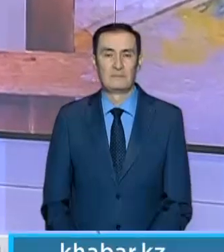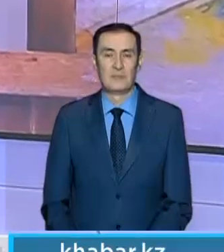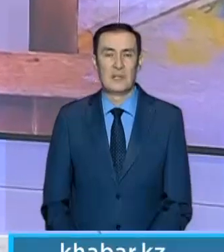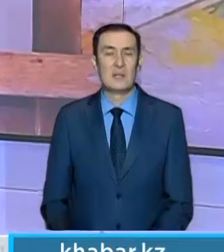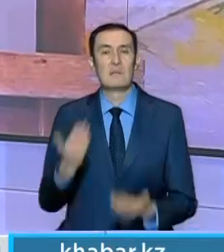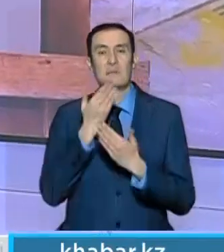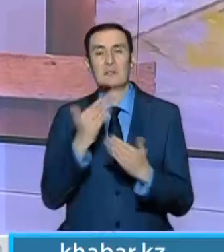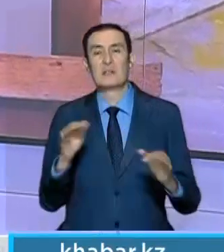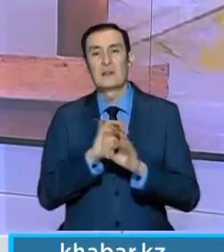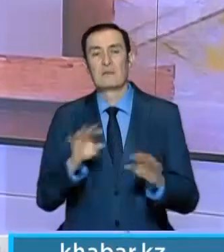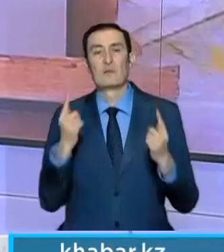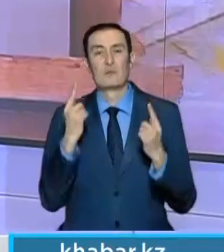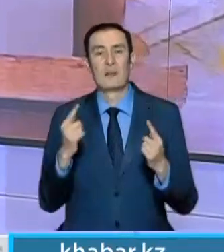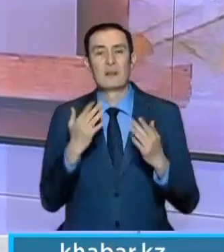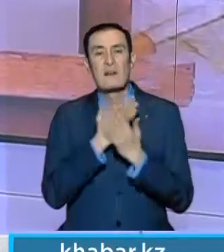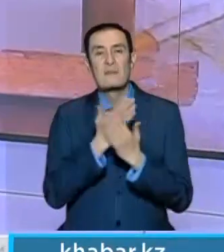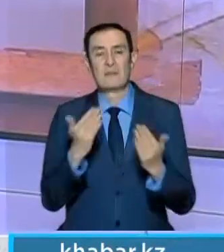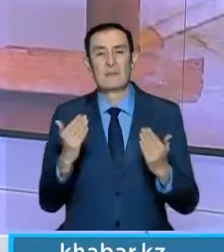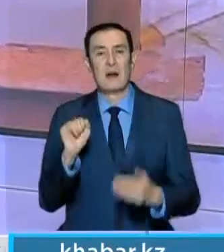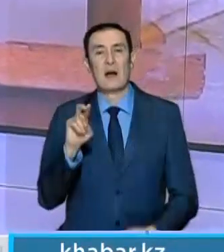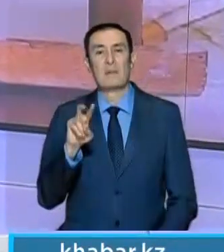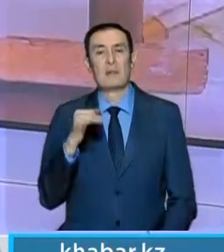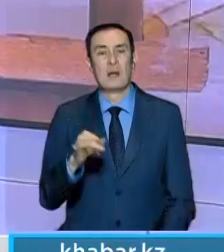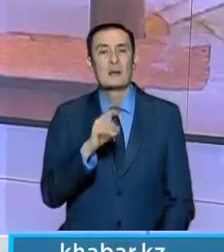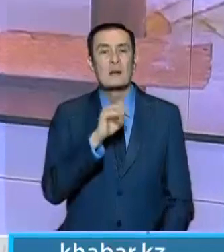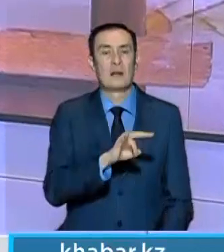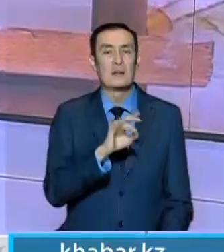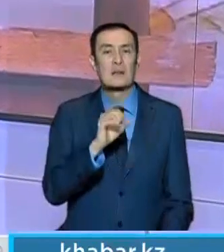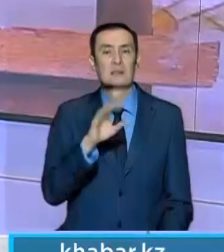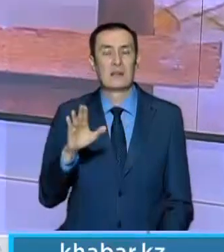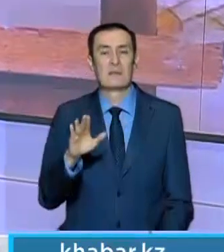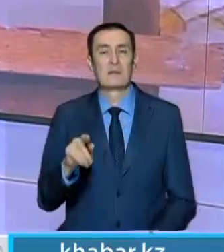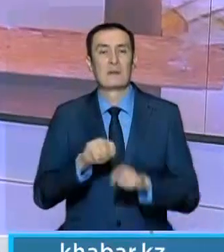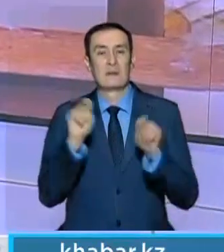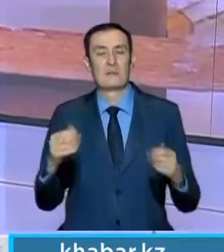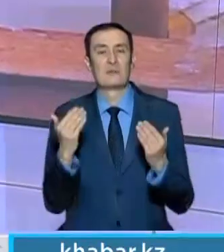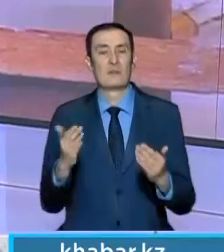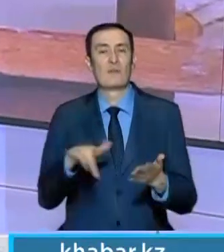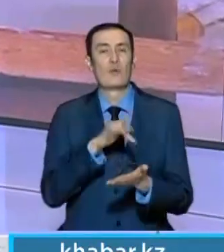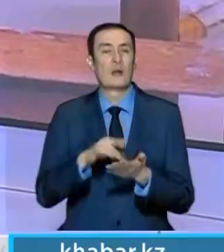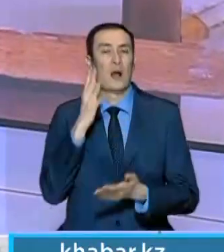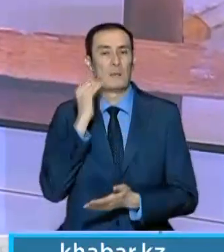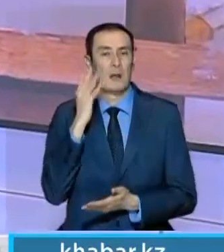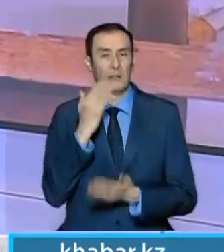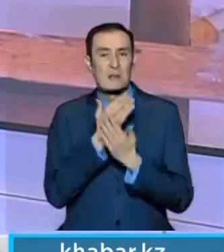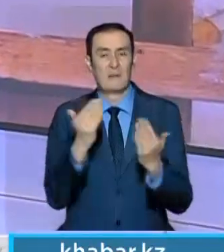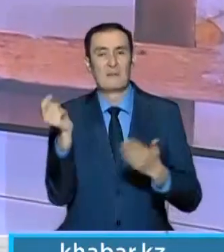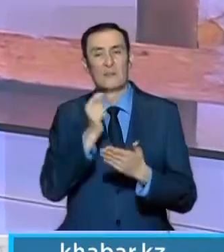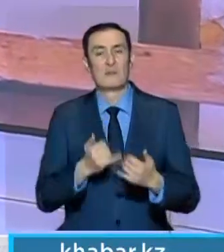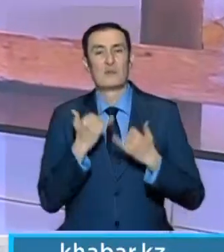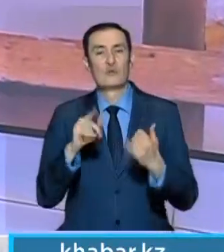И в завершении выпуска юбилейная выставка «Абылхан Костеев. Наследие века» открылась сегодня в Алматы. Вернисаж